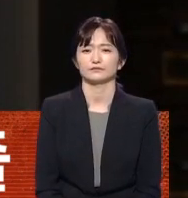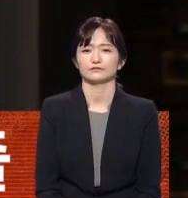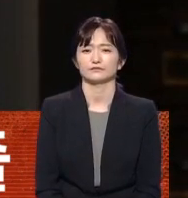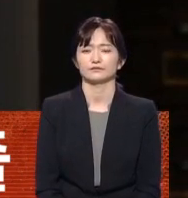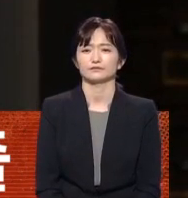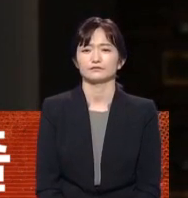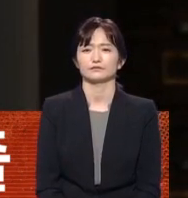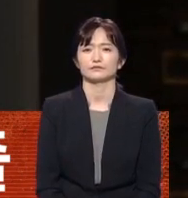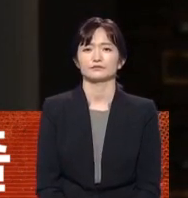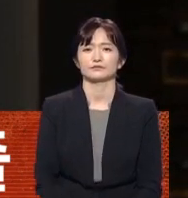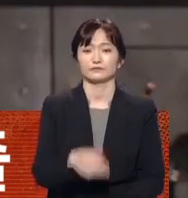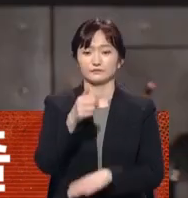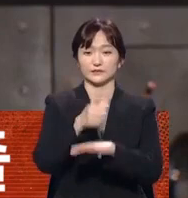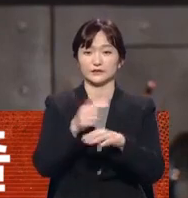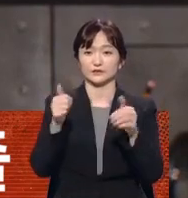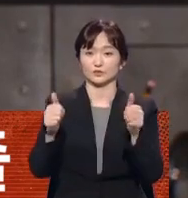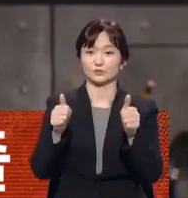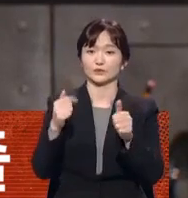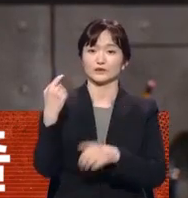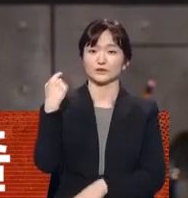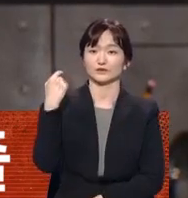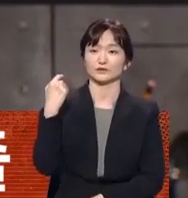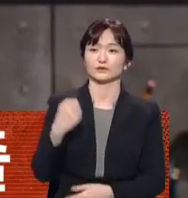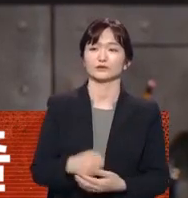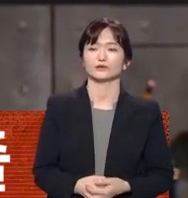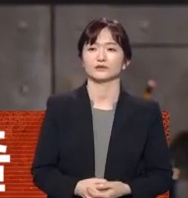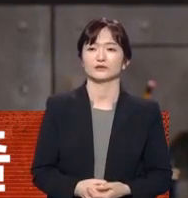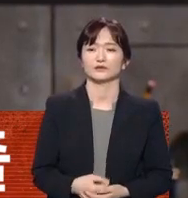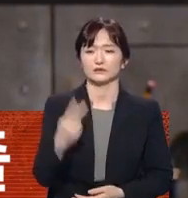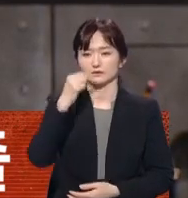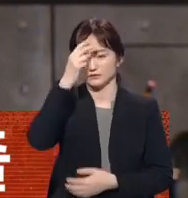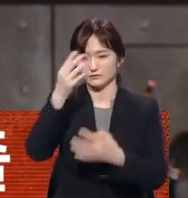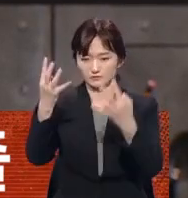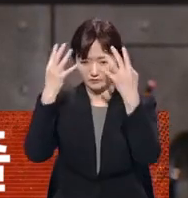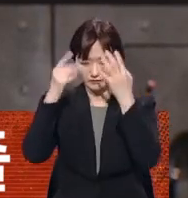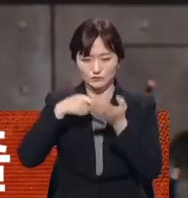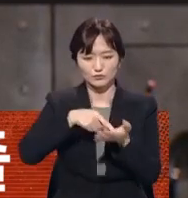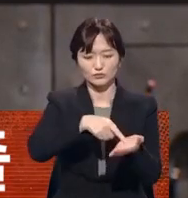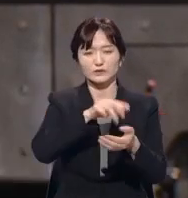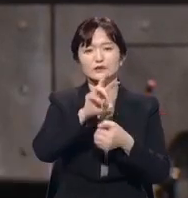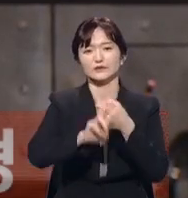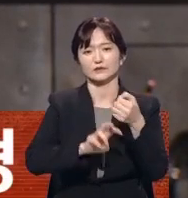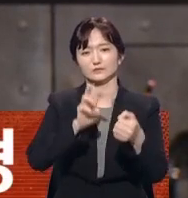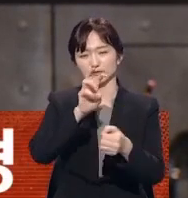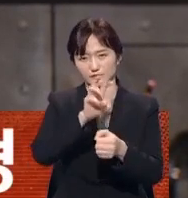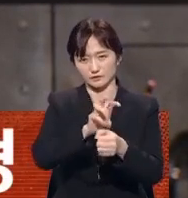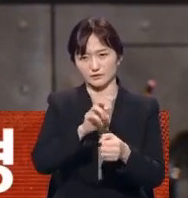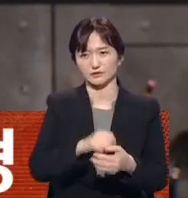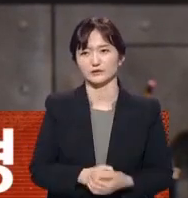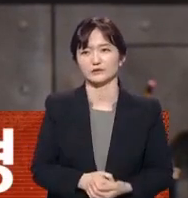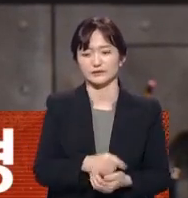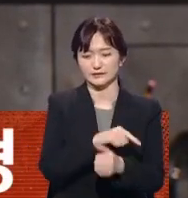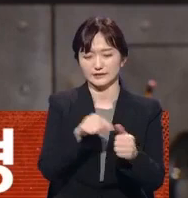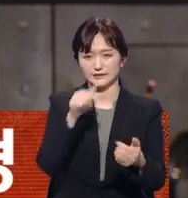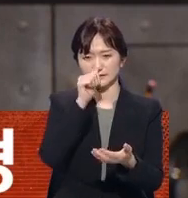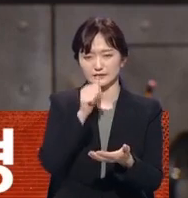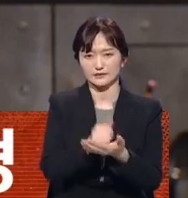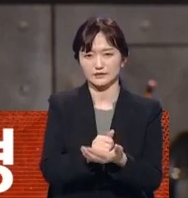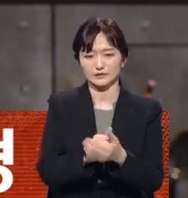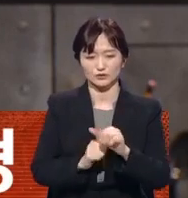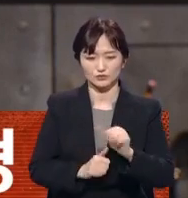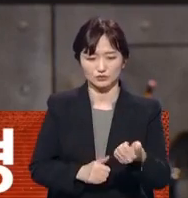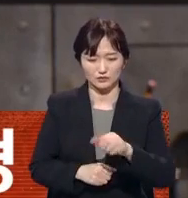일단 결심공판이 어제 열렸습니다 구형은 검찰이 30명 구역을 했습니다 살인죄와 사채 유기적이긴 한데 지금